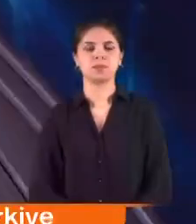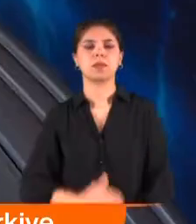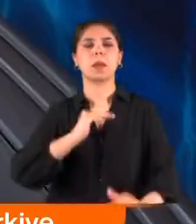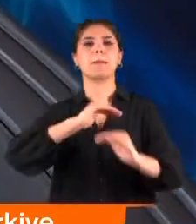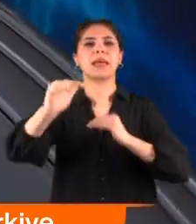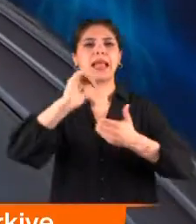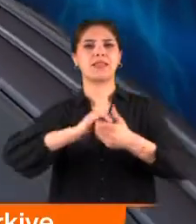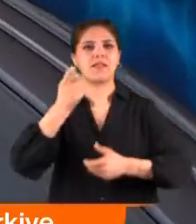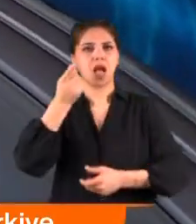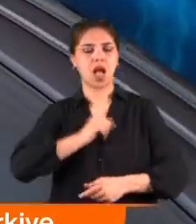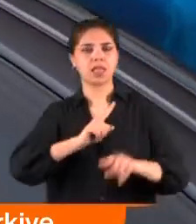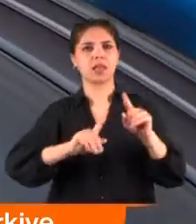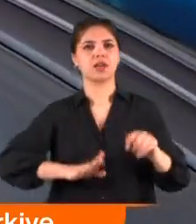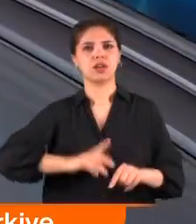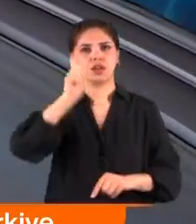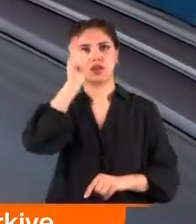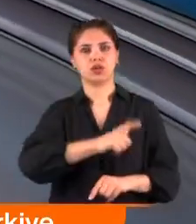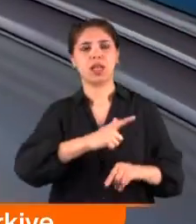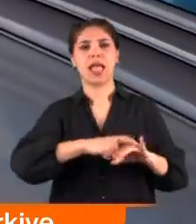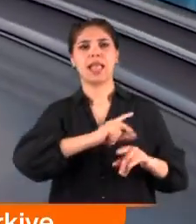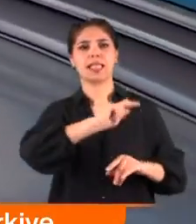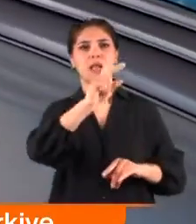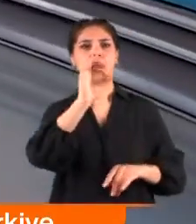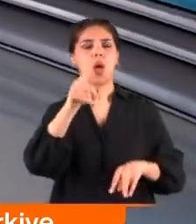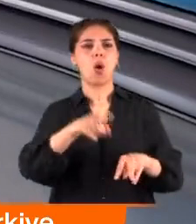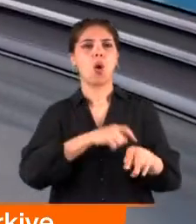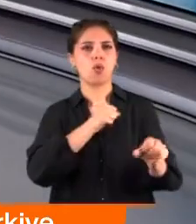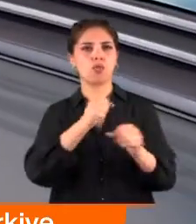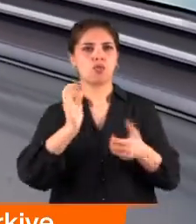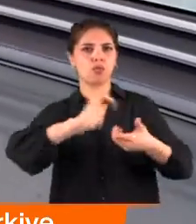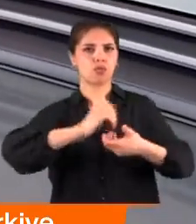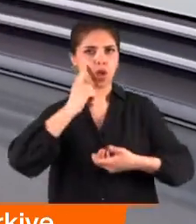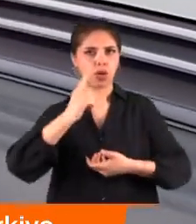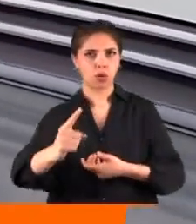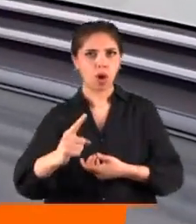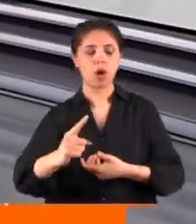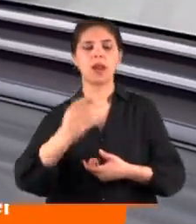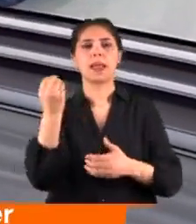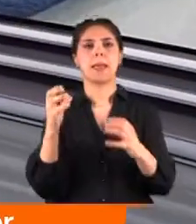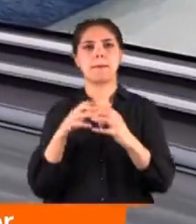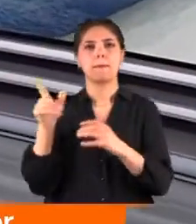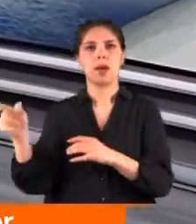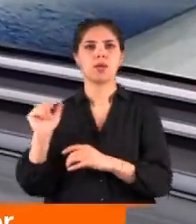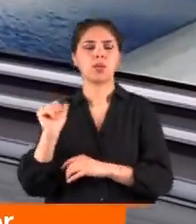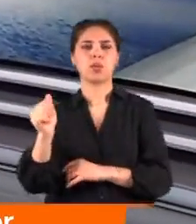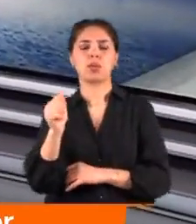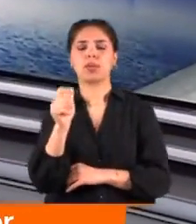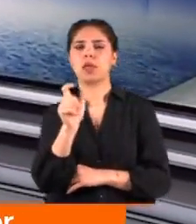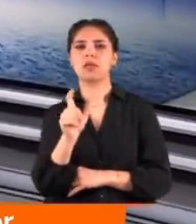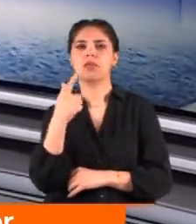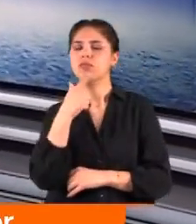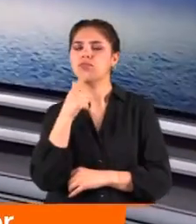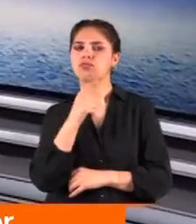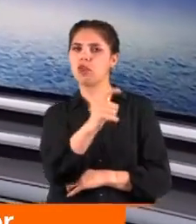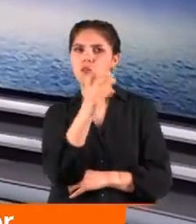Millet İttifakı adayı Kemal Kılıçdaroğlu HDP ile girdiği oy pazarlığında özellikle de İyi Parti'den günlerdir tek bir kelime yok